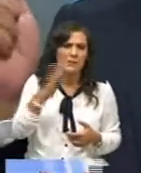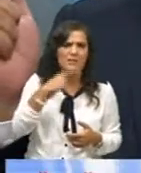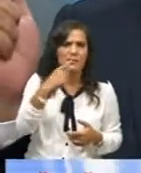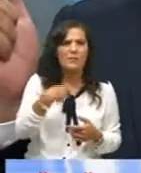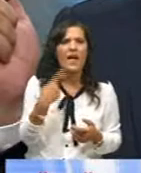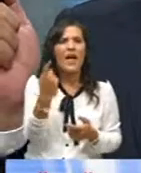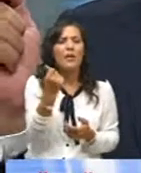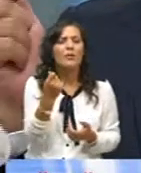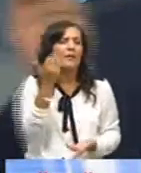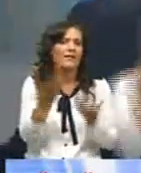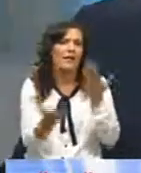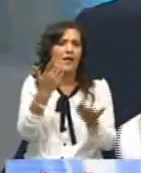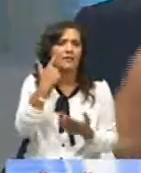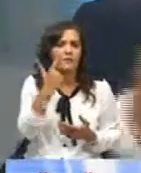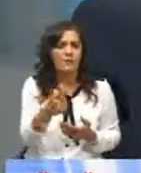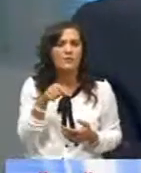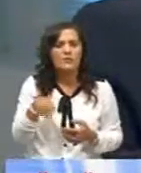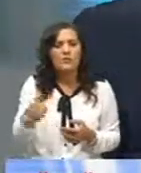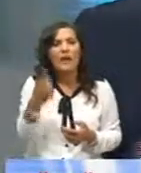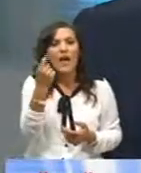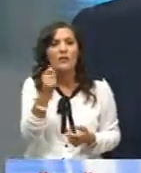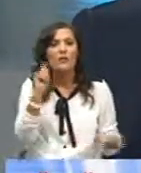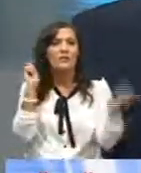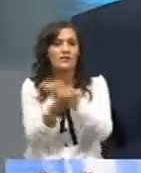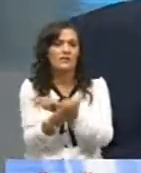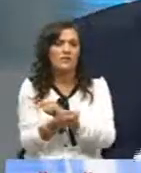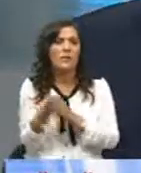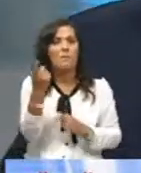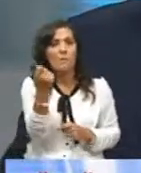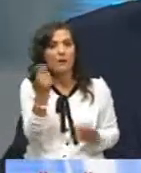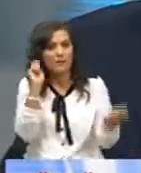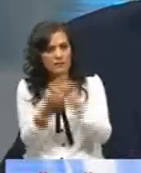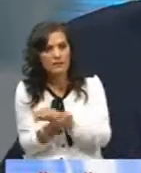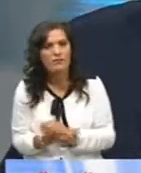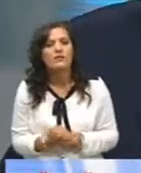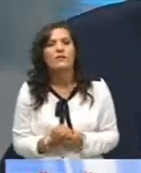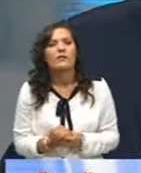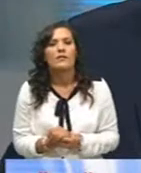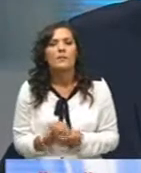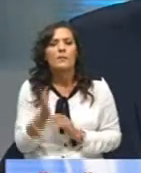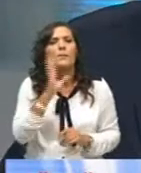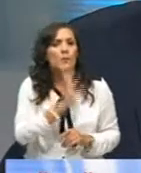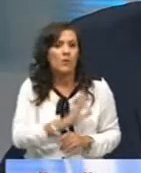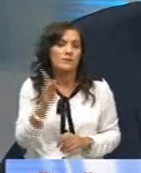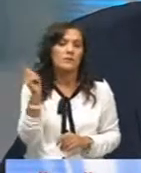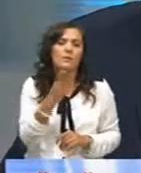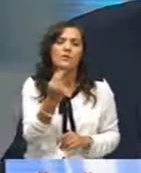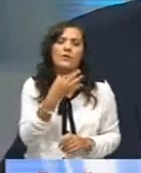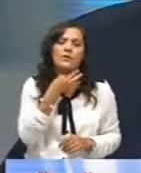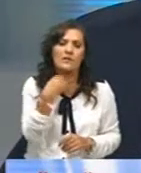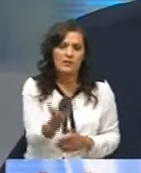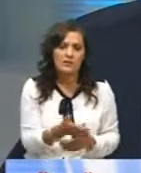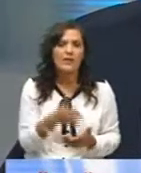dediğim gibi ekonomi Evet evet yani biz onu alıp ekonomiye çeviriyoruz paraya çeviriyoruz çok